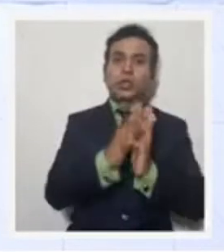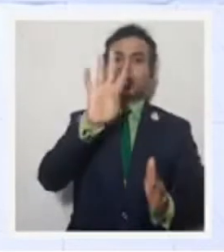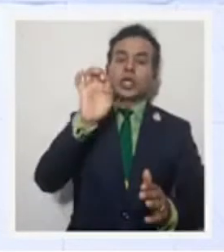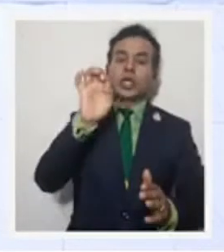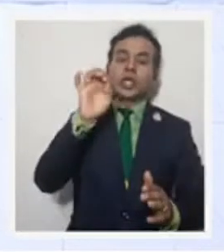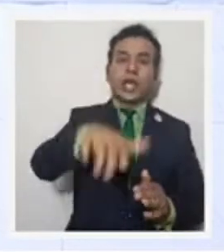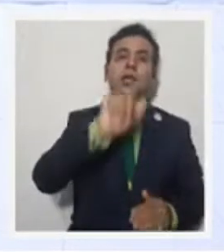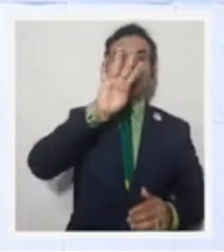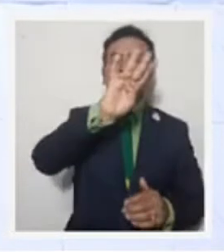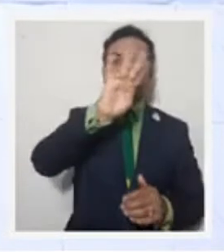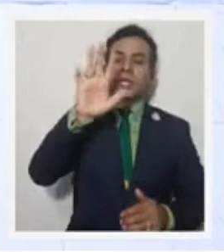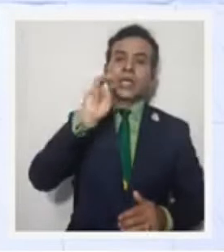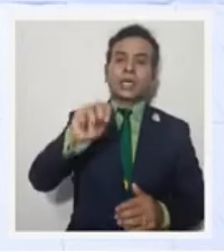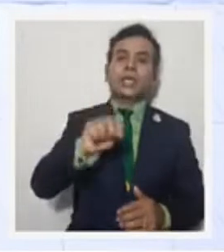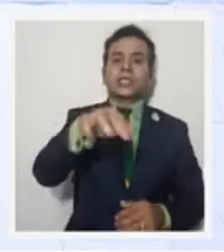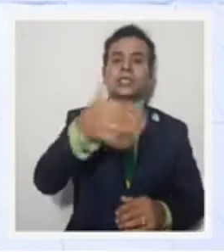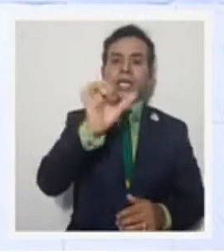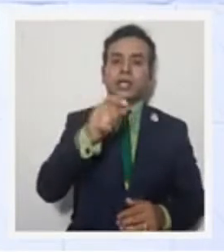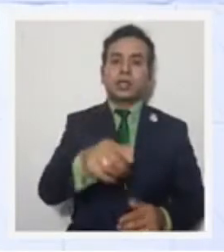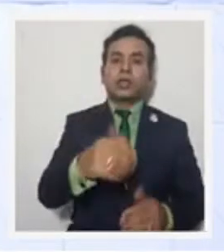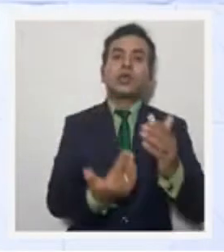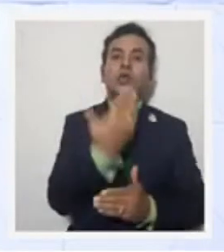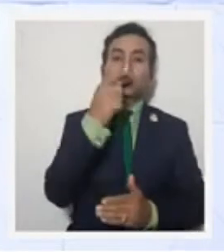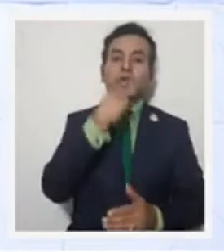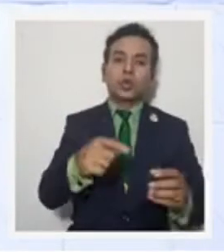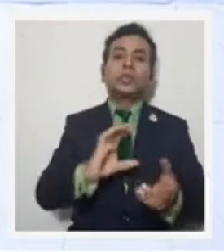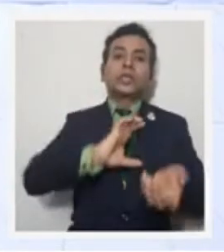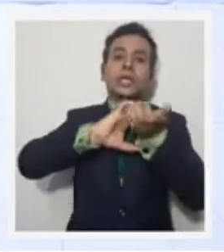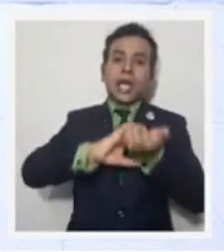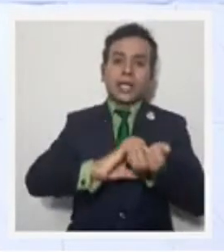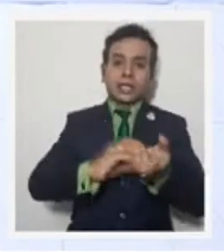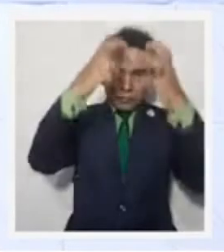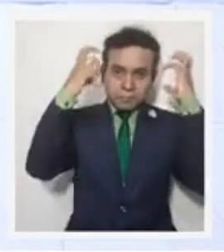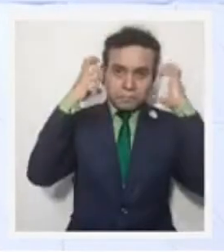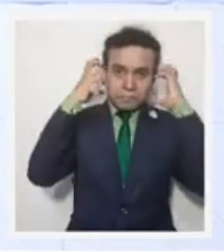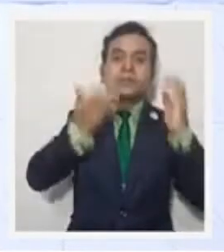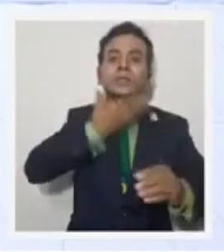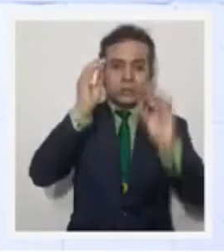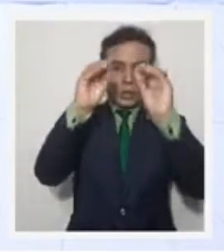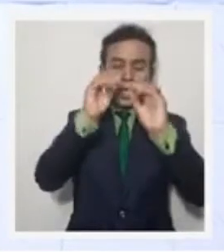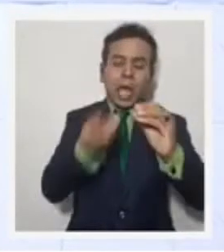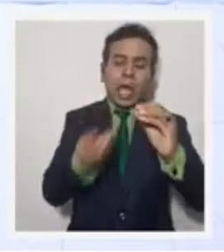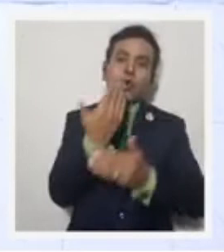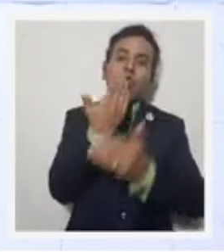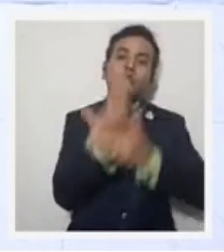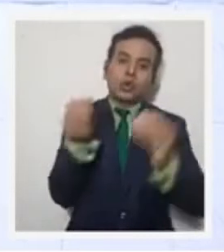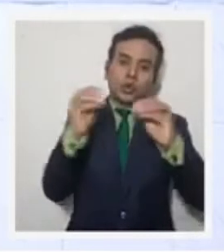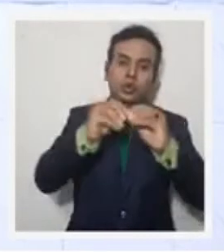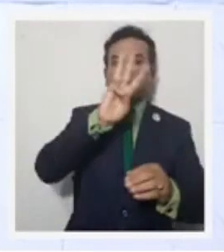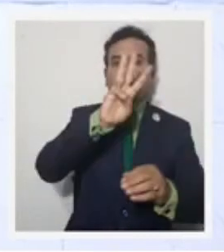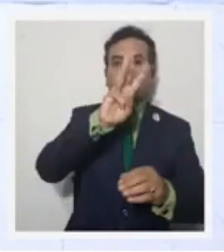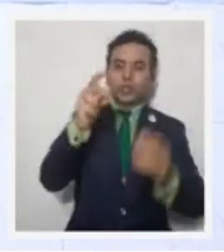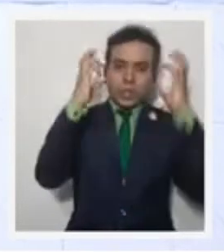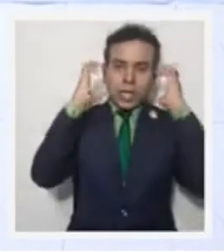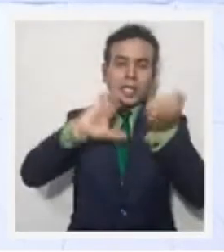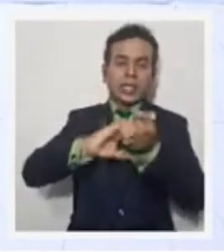69,624 এবং এ পর্যন্ত 40,45,060। আমাদের গত 24 ঘন্টায় নতুন করে প্রশিক্ষণপ্রাপ্ত চিকিৎসকের